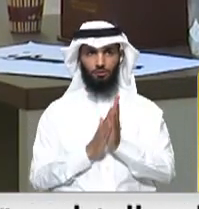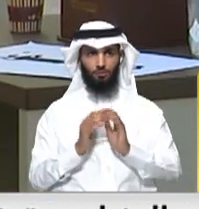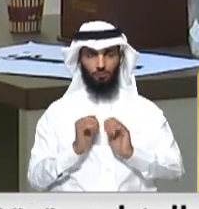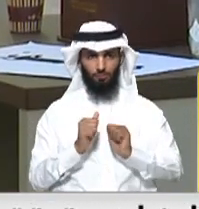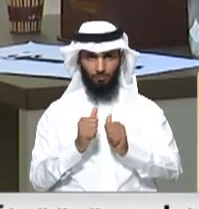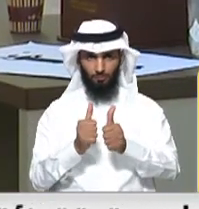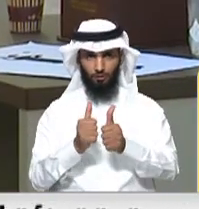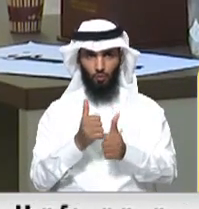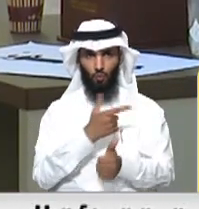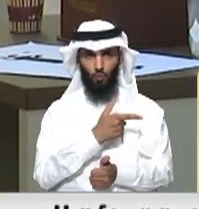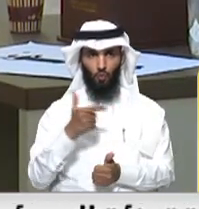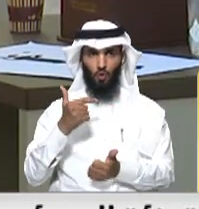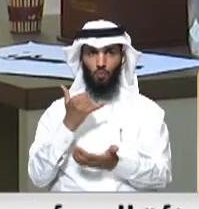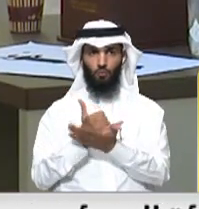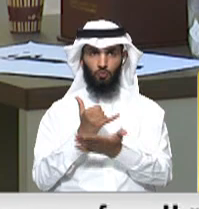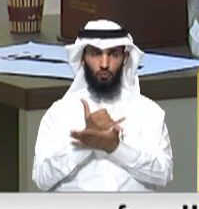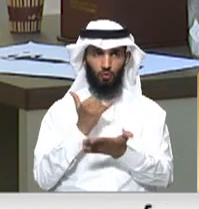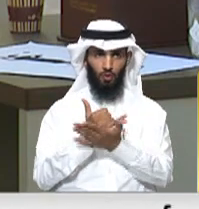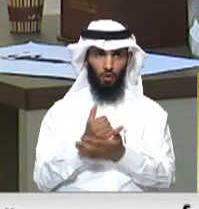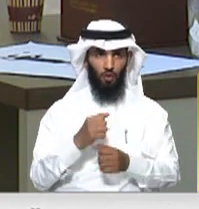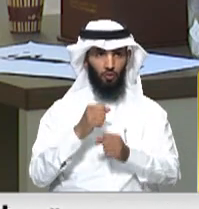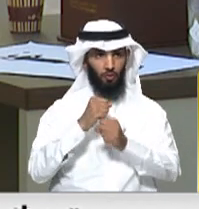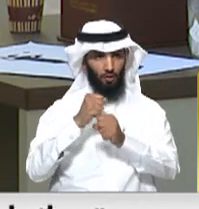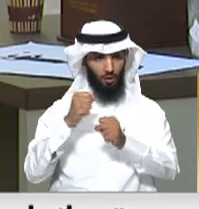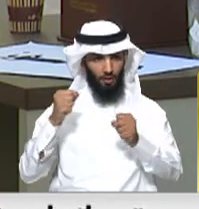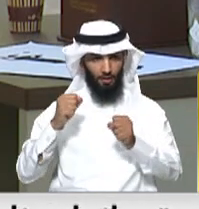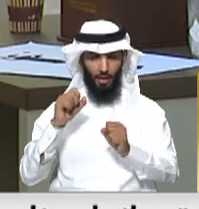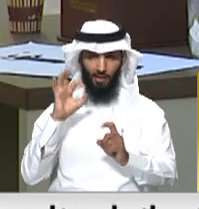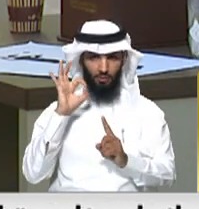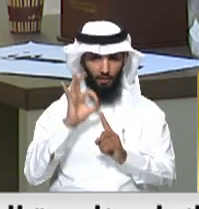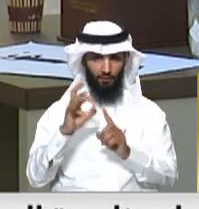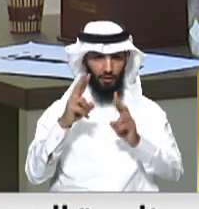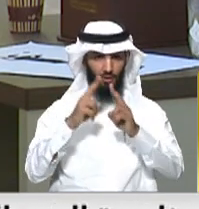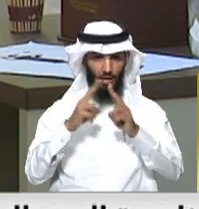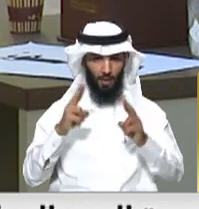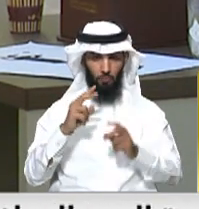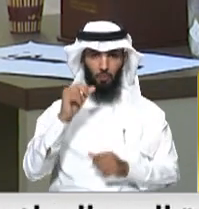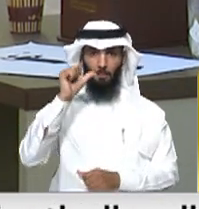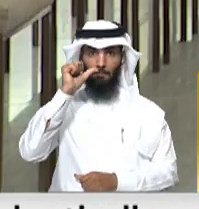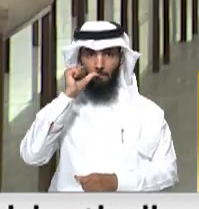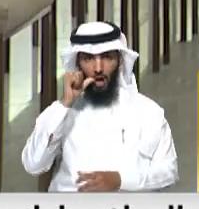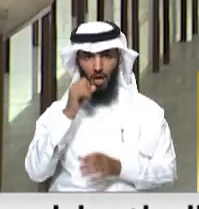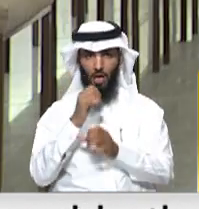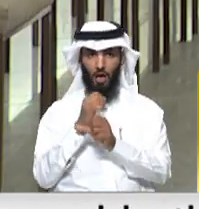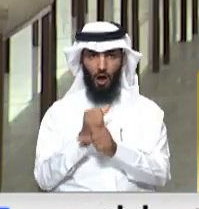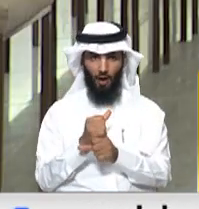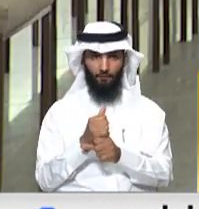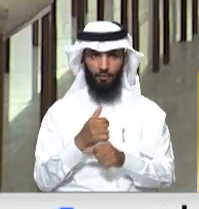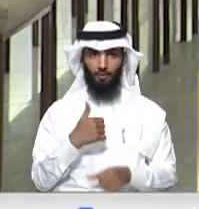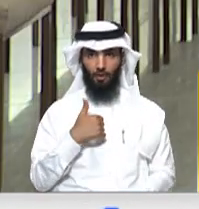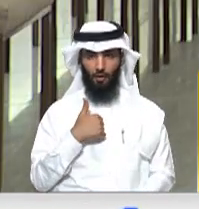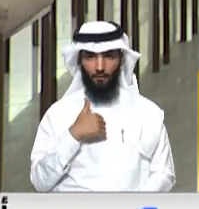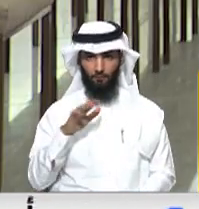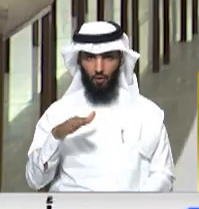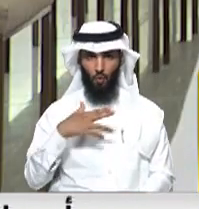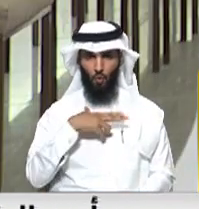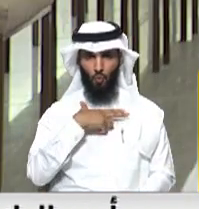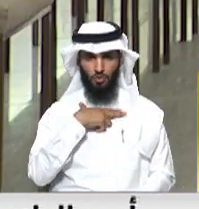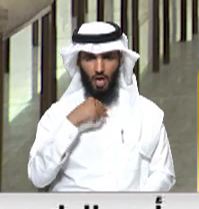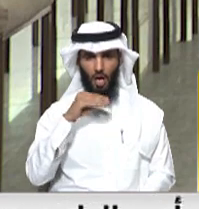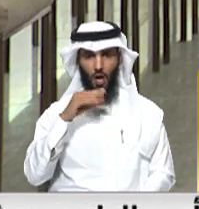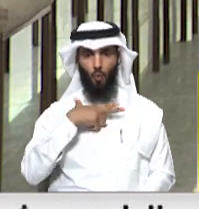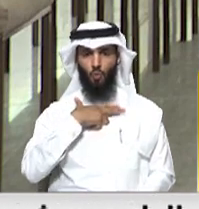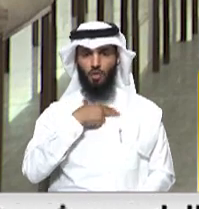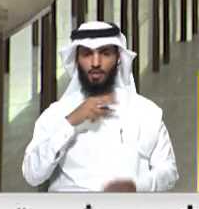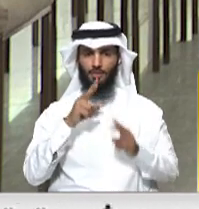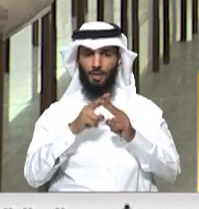شأن كبير في هذا الموضوع لترشيد استهلاك الكهرباء والماء، والوزارة وضعت العديد من البرامج